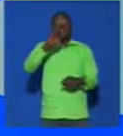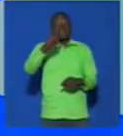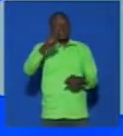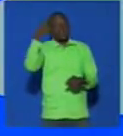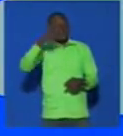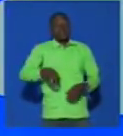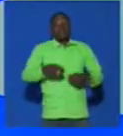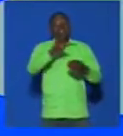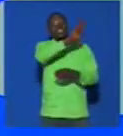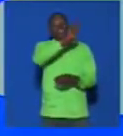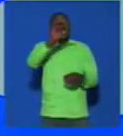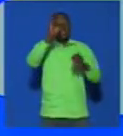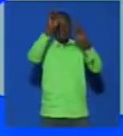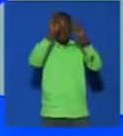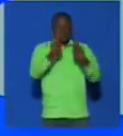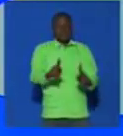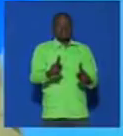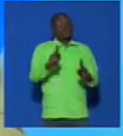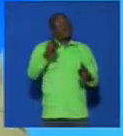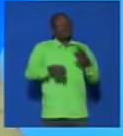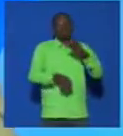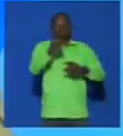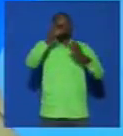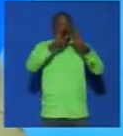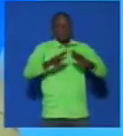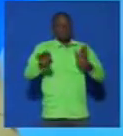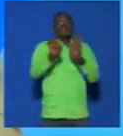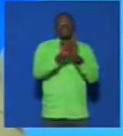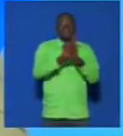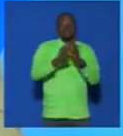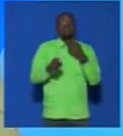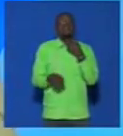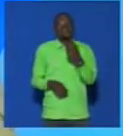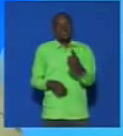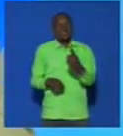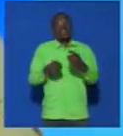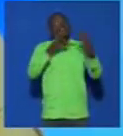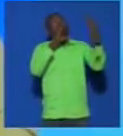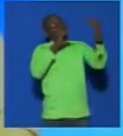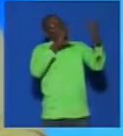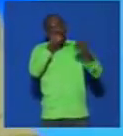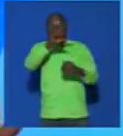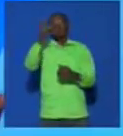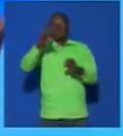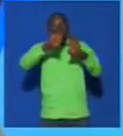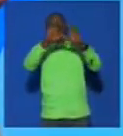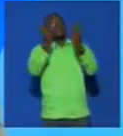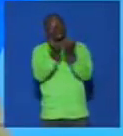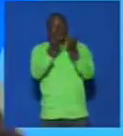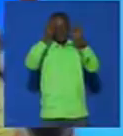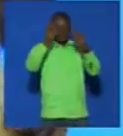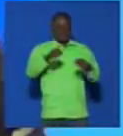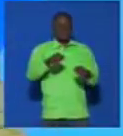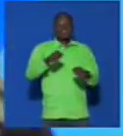en train de convoyer 600 supporters du côté du syndicat tout s'éteint les encore des biens tout le temps on espère que ça va inscrire les autres communes pour qu'on puisse